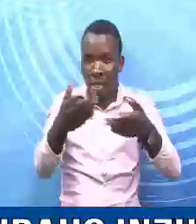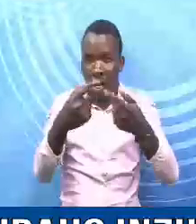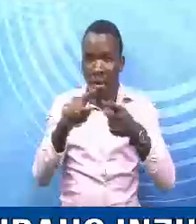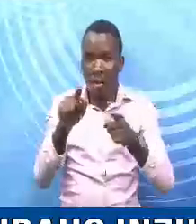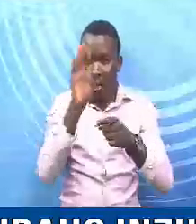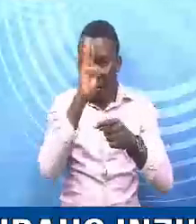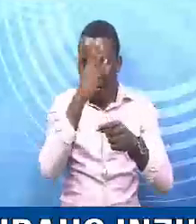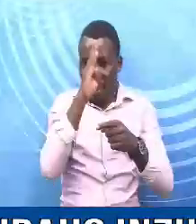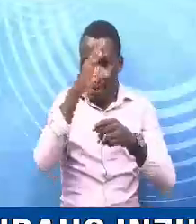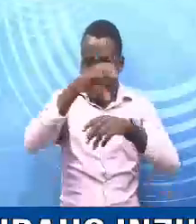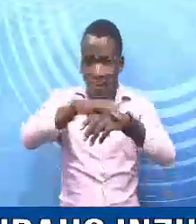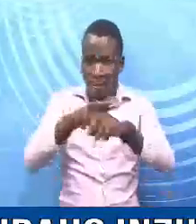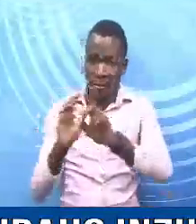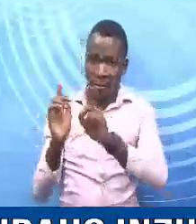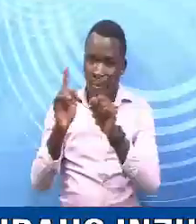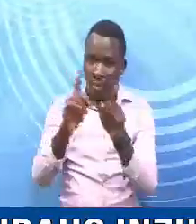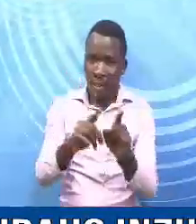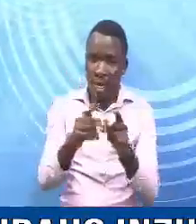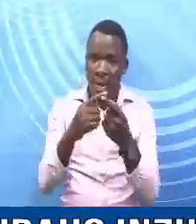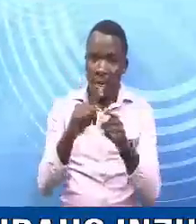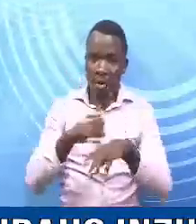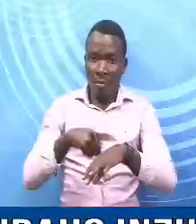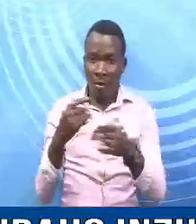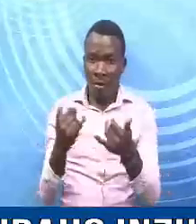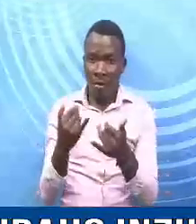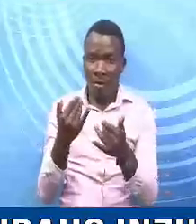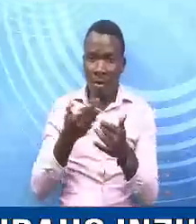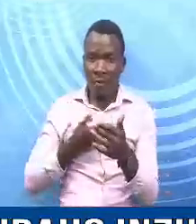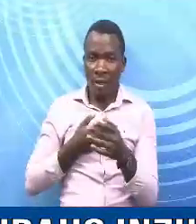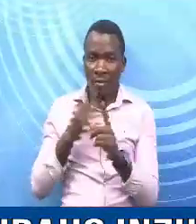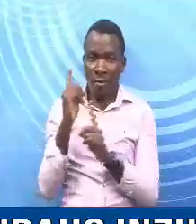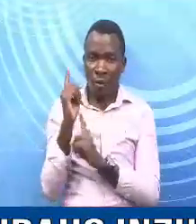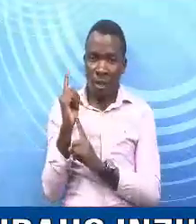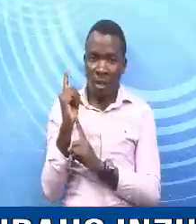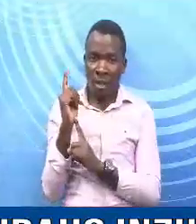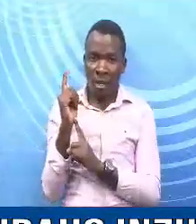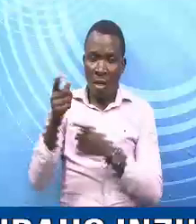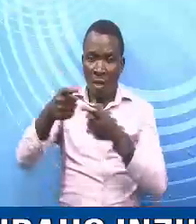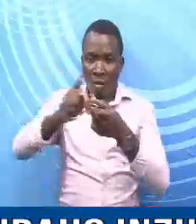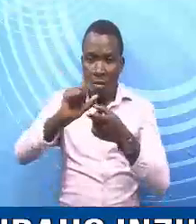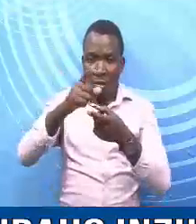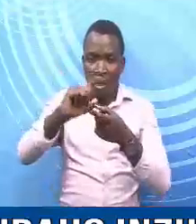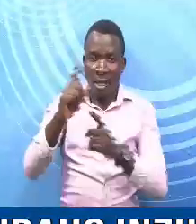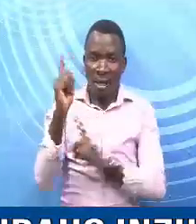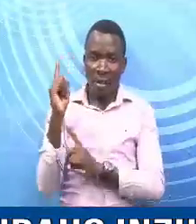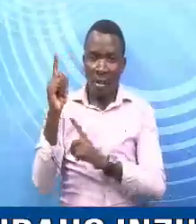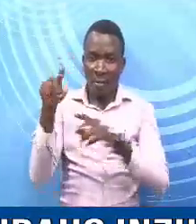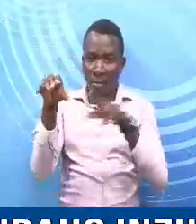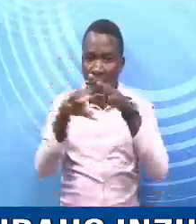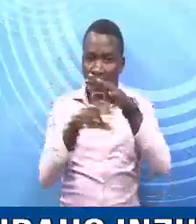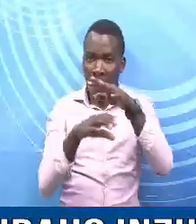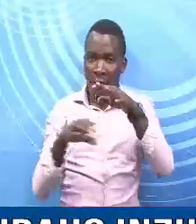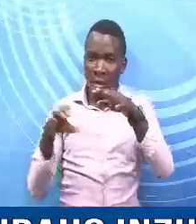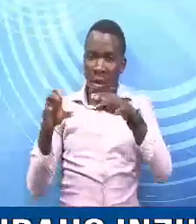bafashwe gusa muri iyi minsi twashyizeho umutekano hari umutekano twongereho abanyerondo muri kariya gace ka